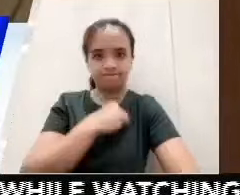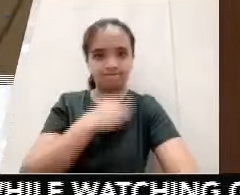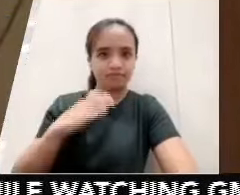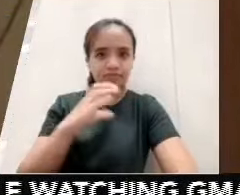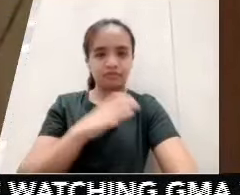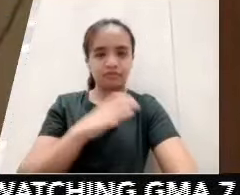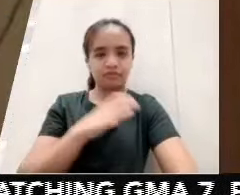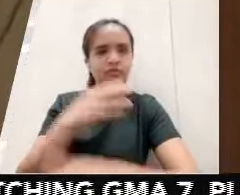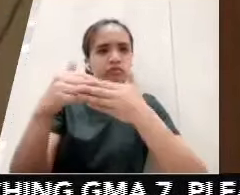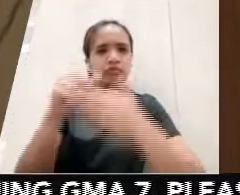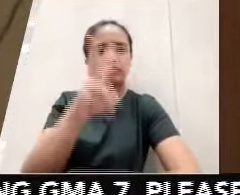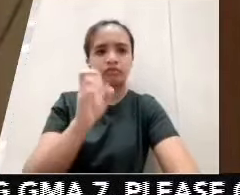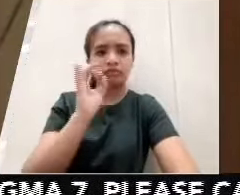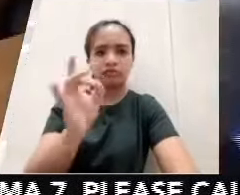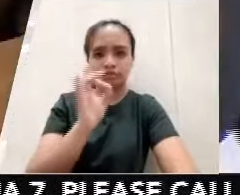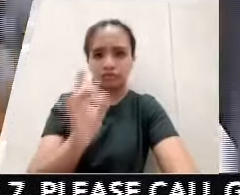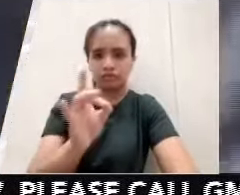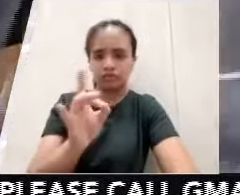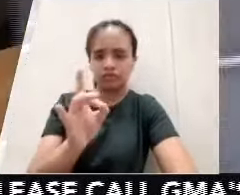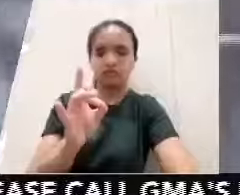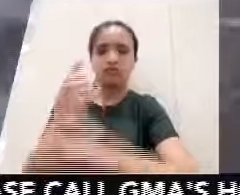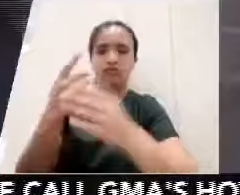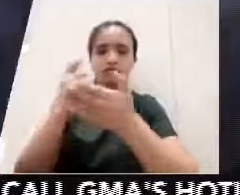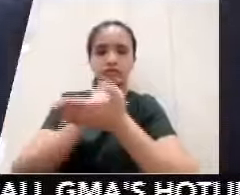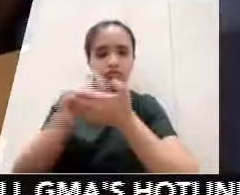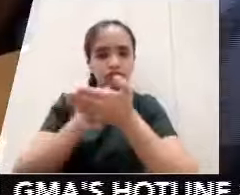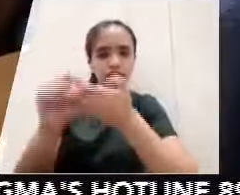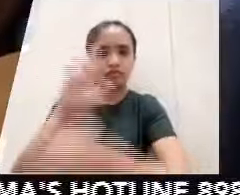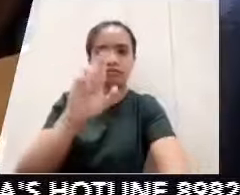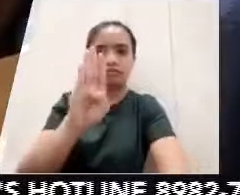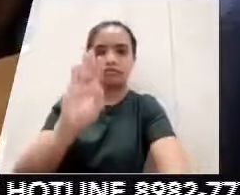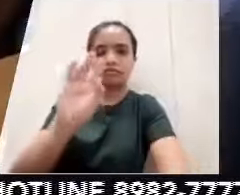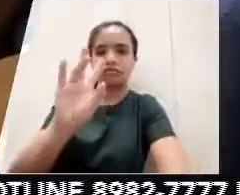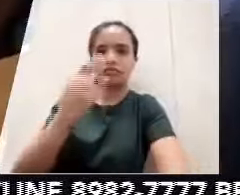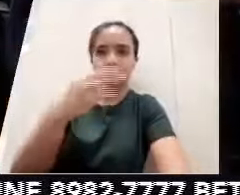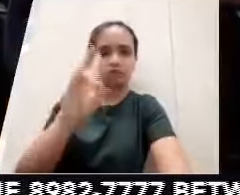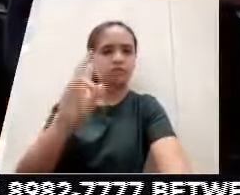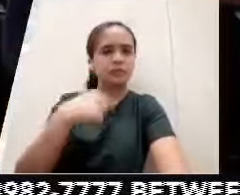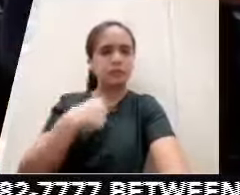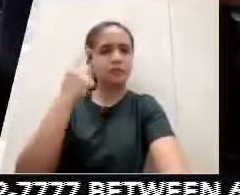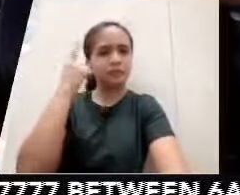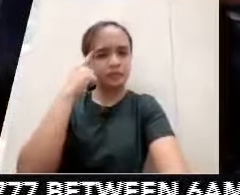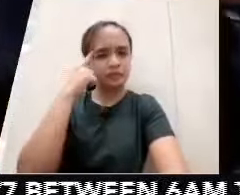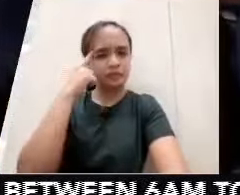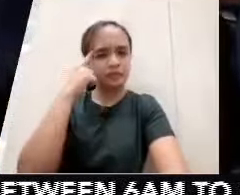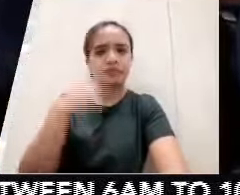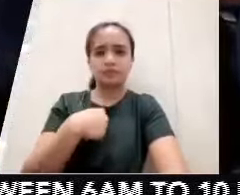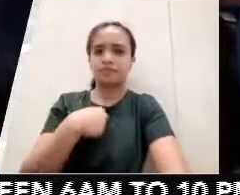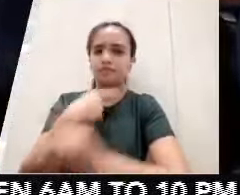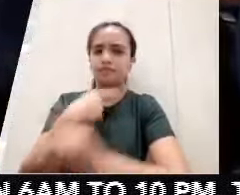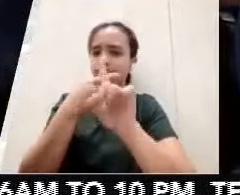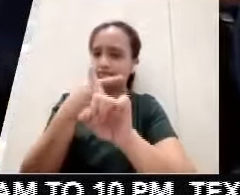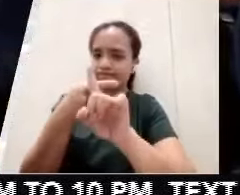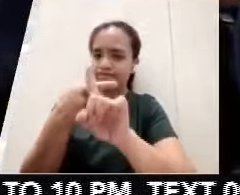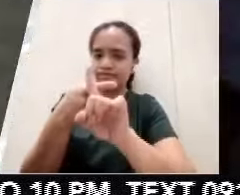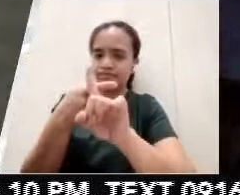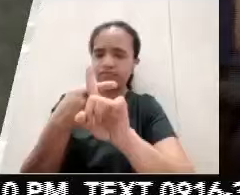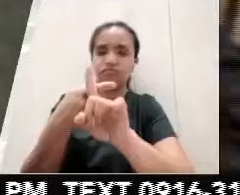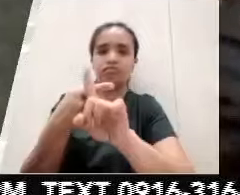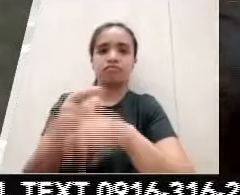authored on the rbh 7 Palagay ko I'm very positive to get that that